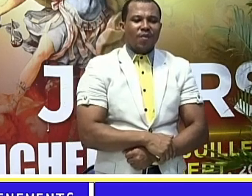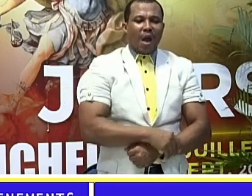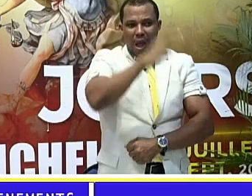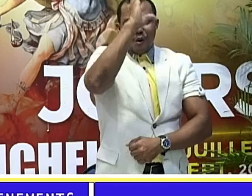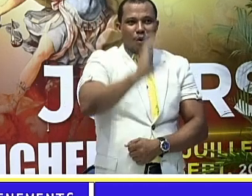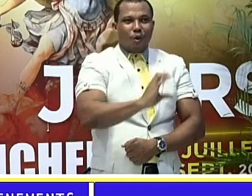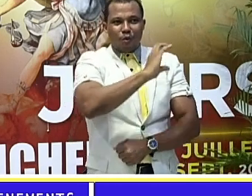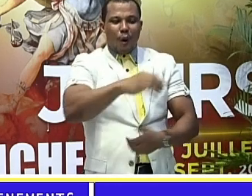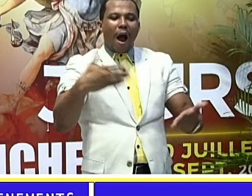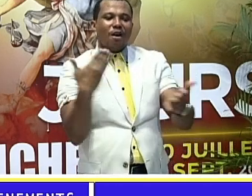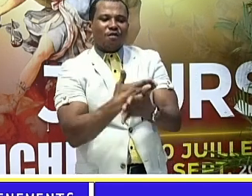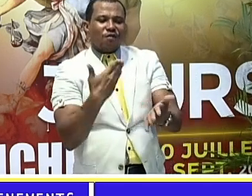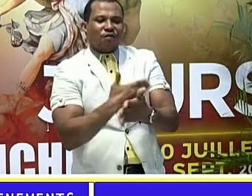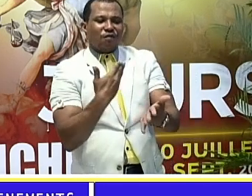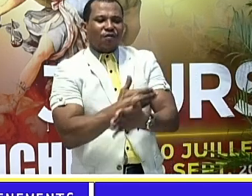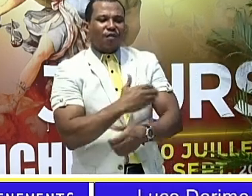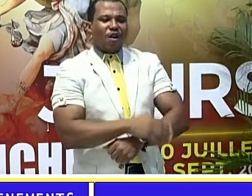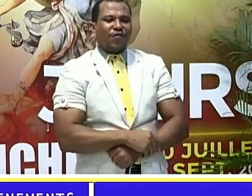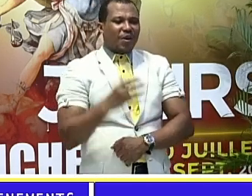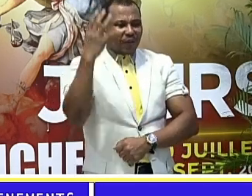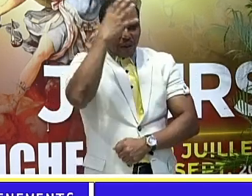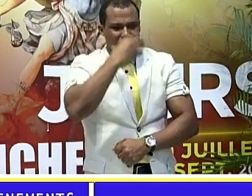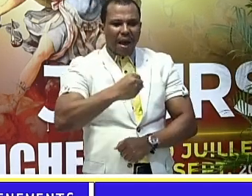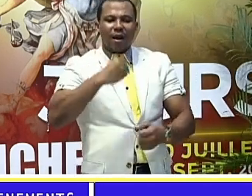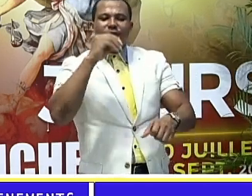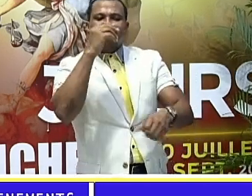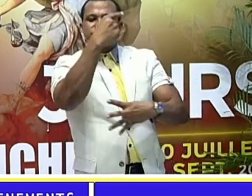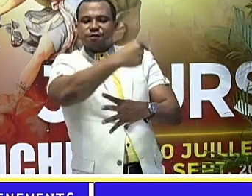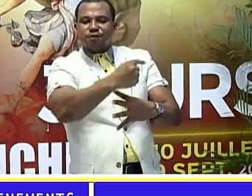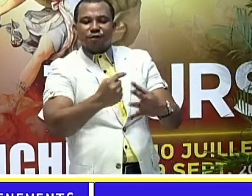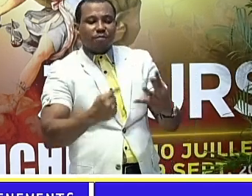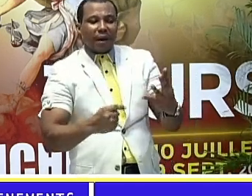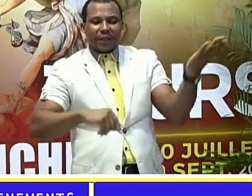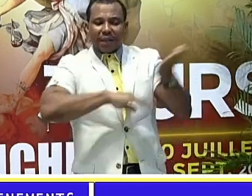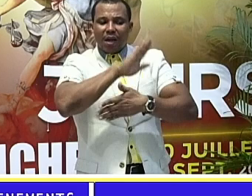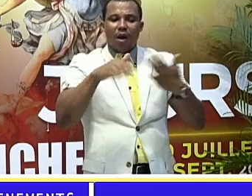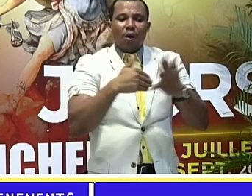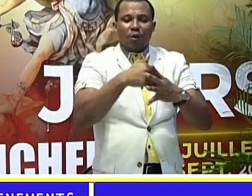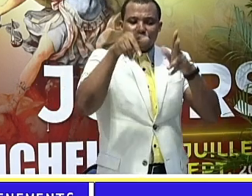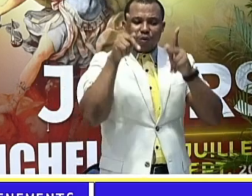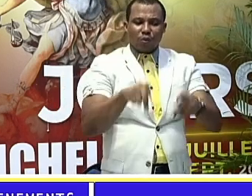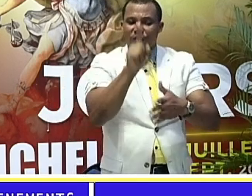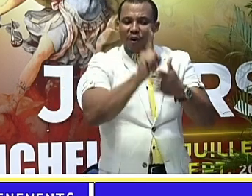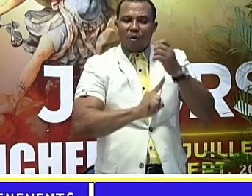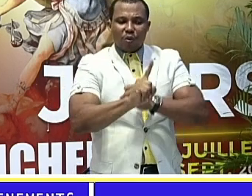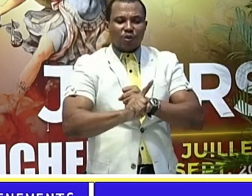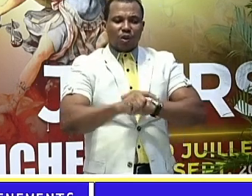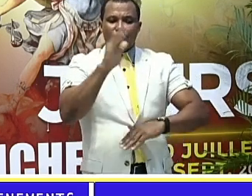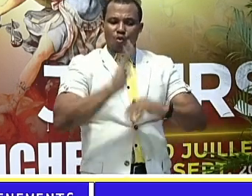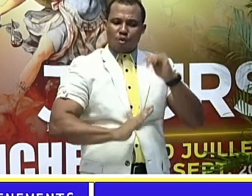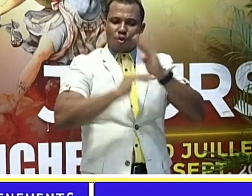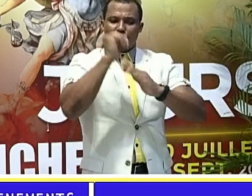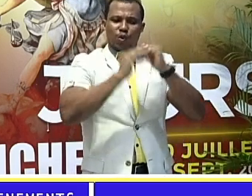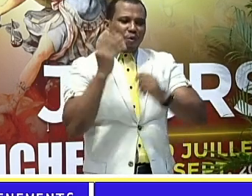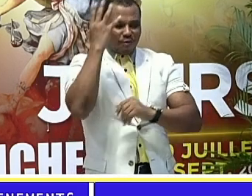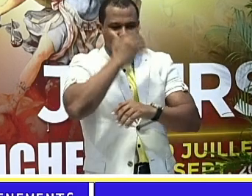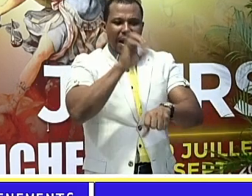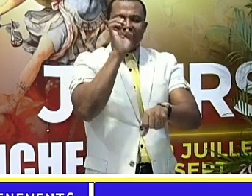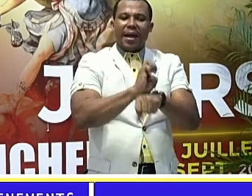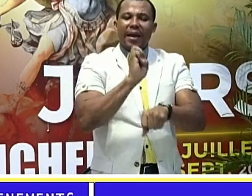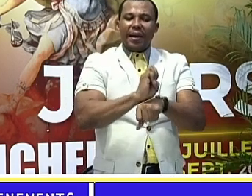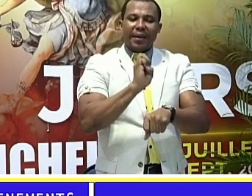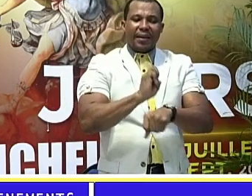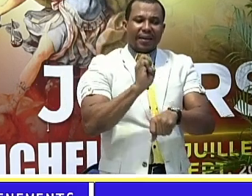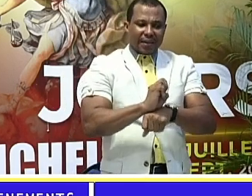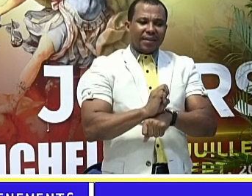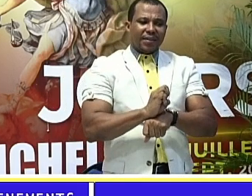vie de la grâce sous nous. Et c'est tout le monde qui fait un seul ici quoi à l'étranger pour nous faire belle l'église ça. Yon